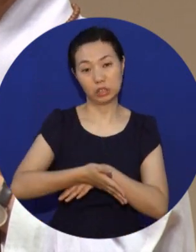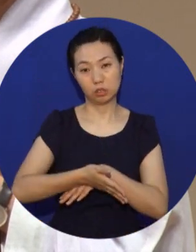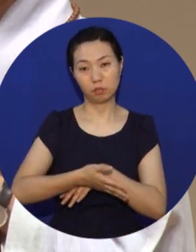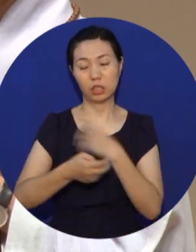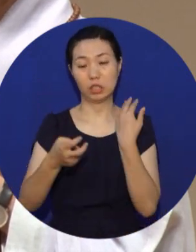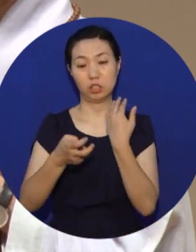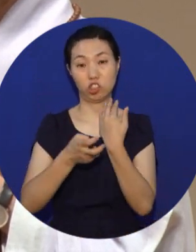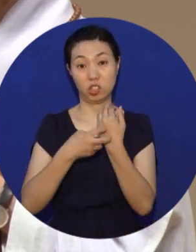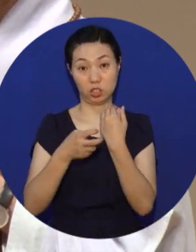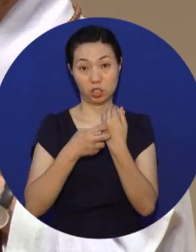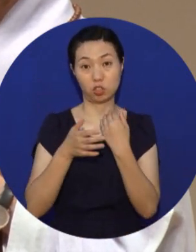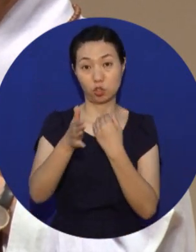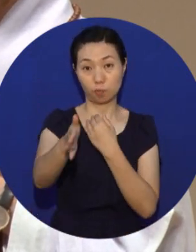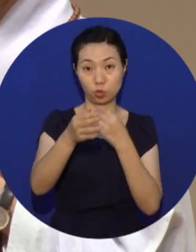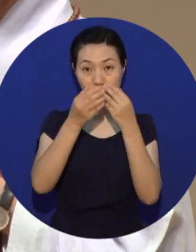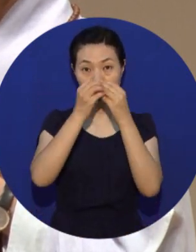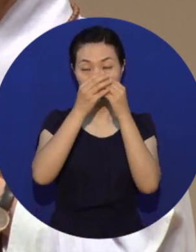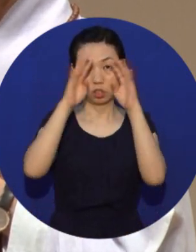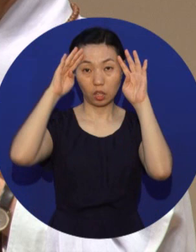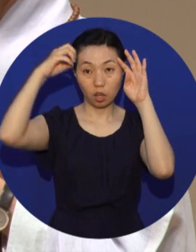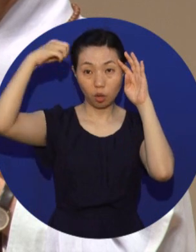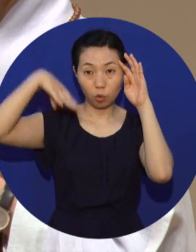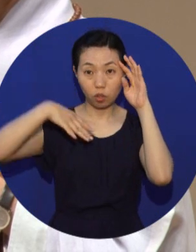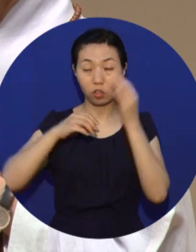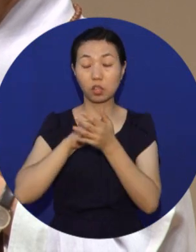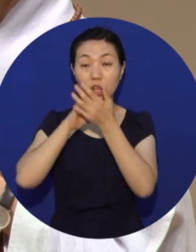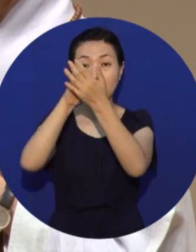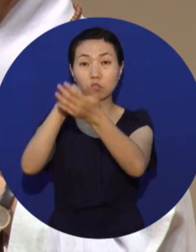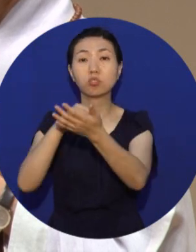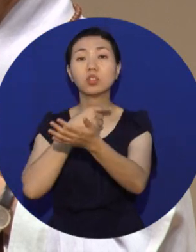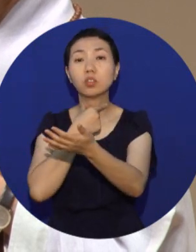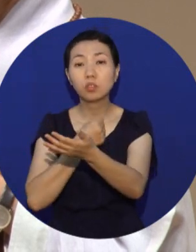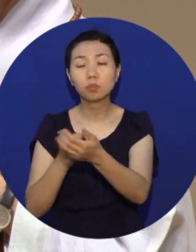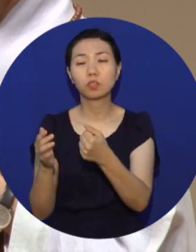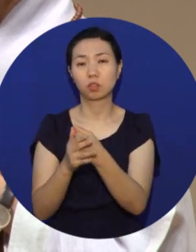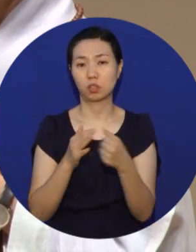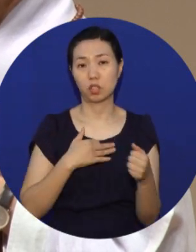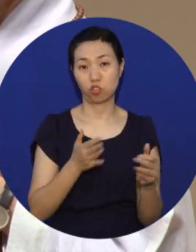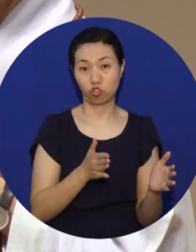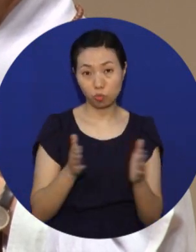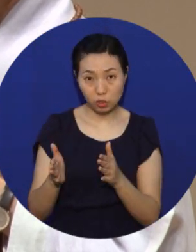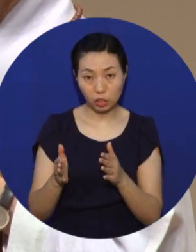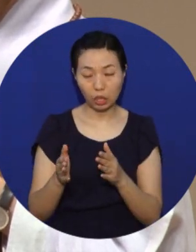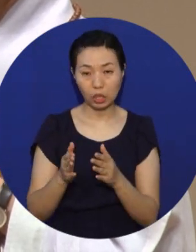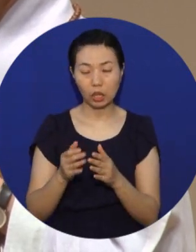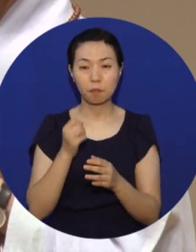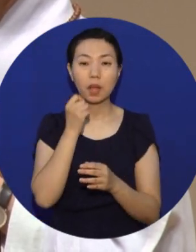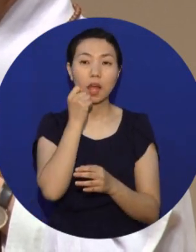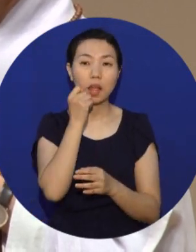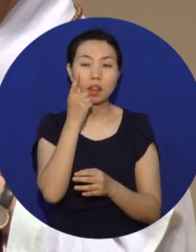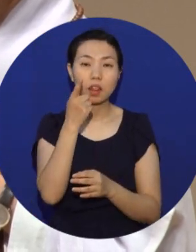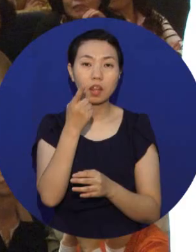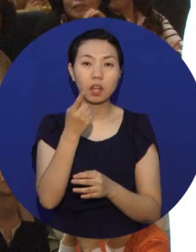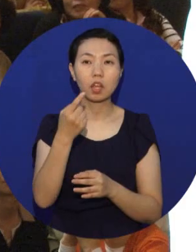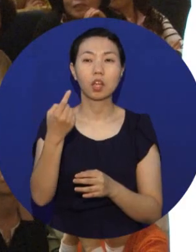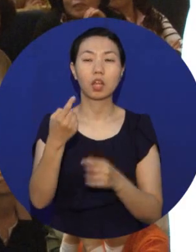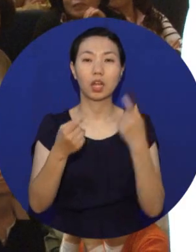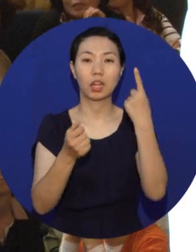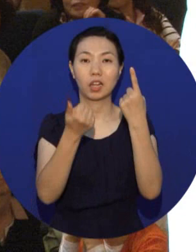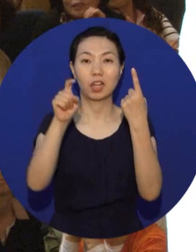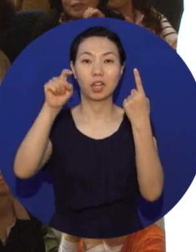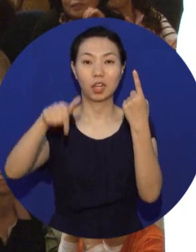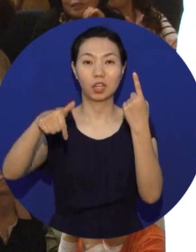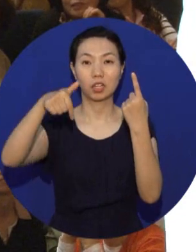싶어서 준비를 하고 있는데 거기가 이제 한 학기에 거의 600에서 1000만 원가량 돈이 들어가는데